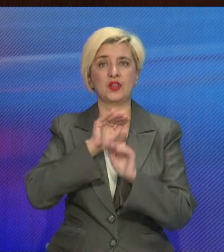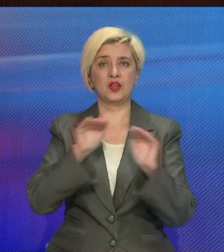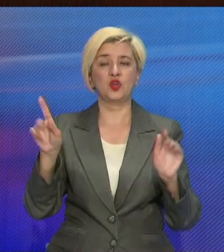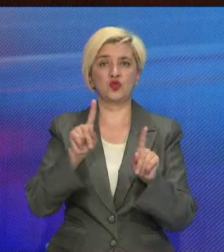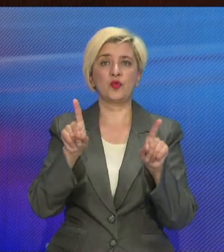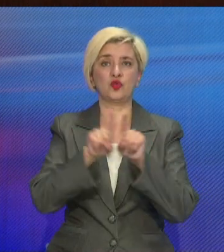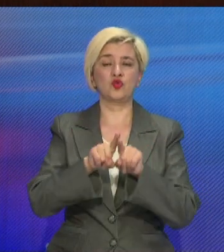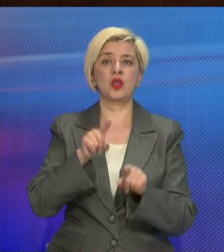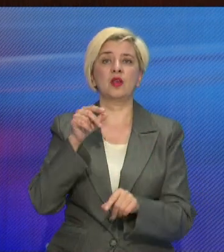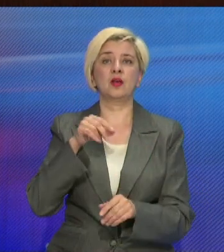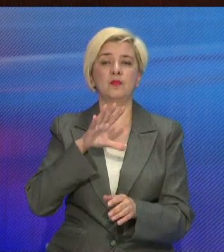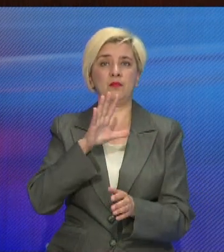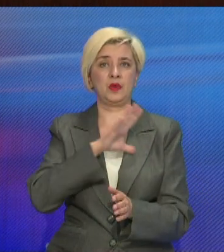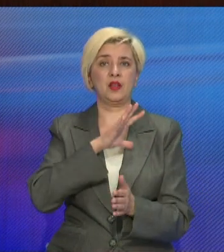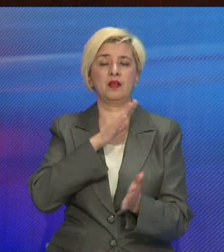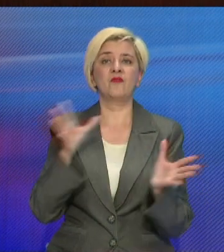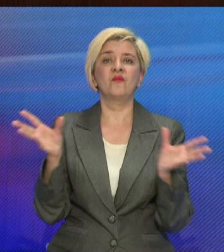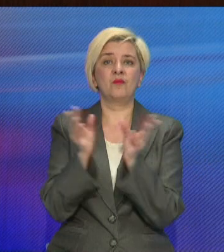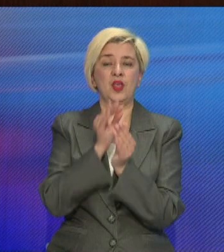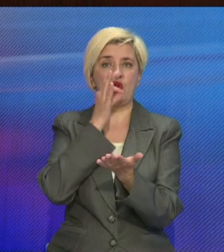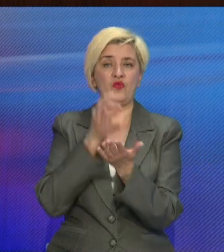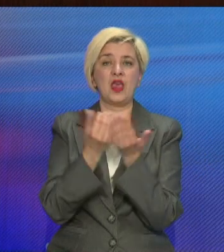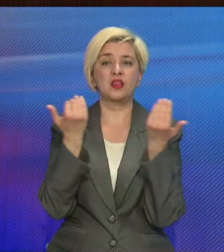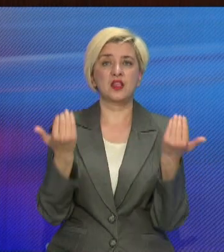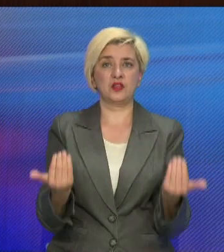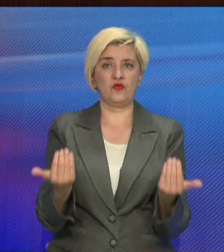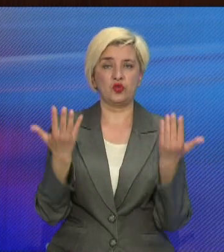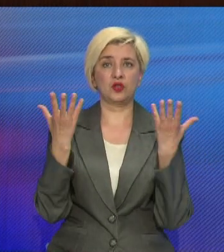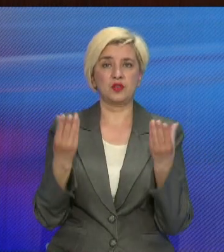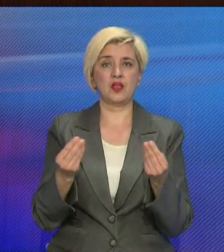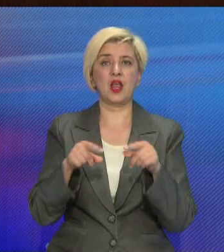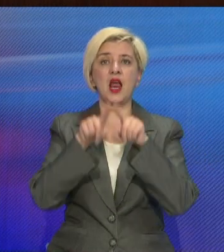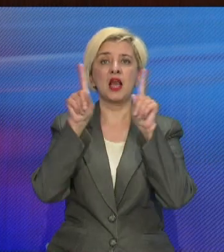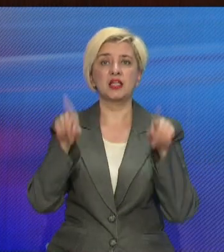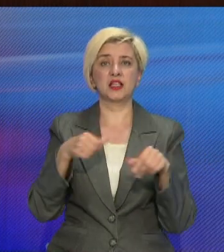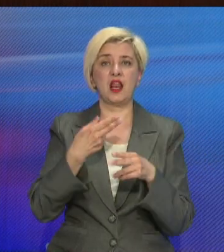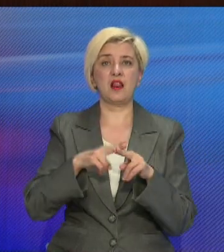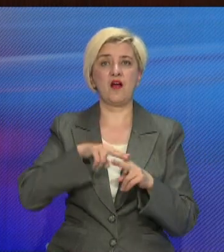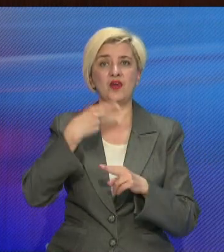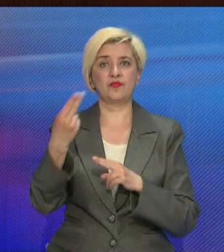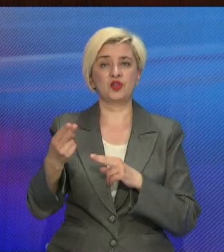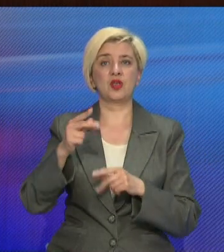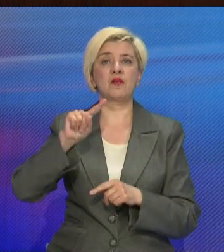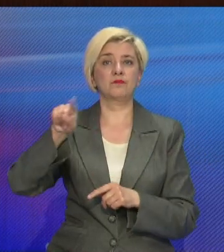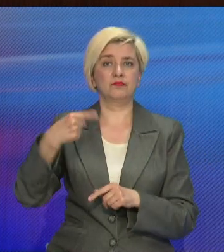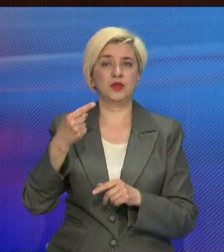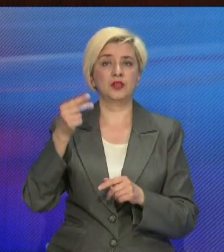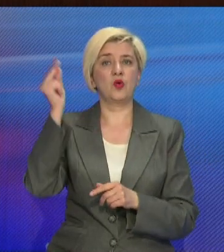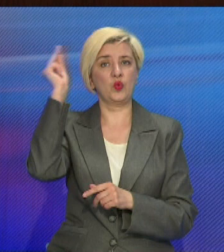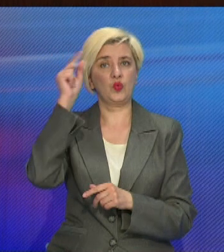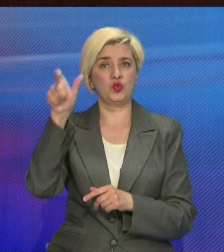несли солидарную ответственность. Потому что на сегодняшний день именно лист для возмещения предъявляется самому учащимся, потому что он у